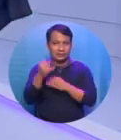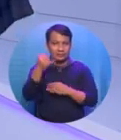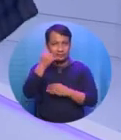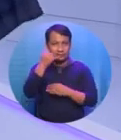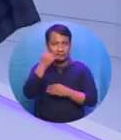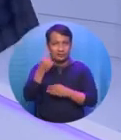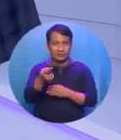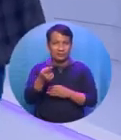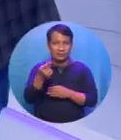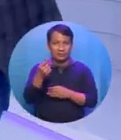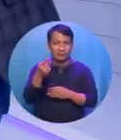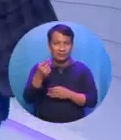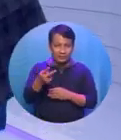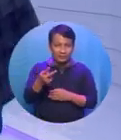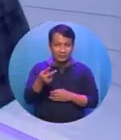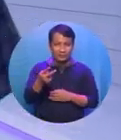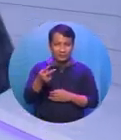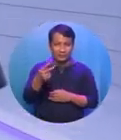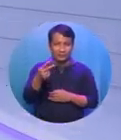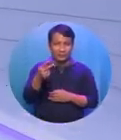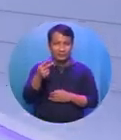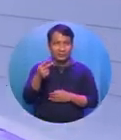promise. One! Two!